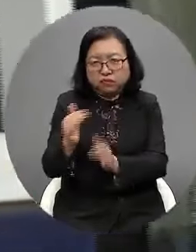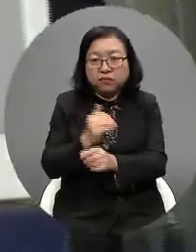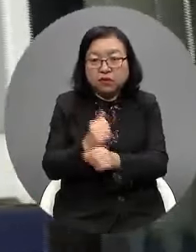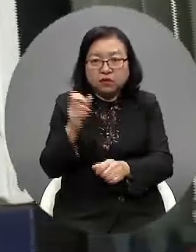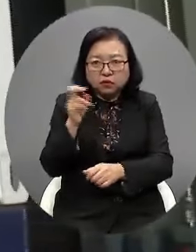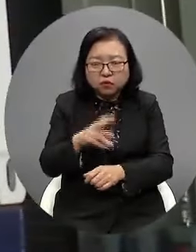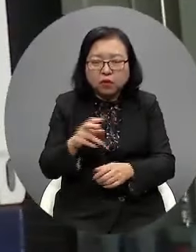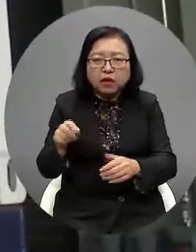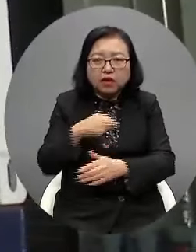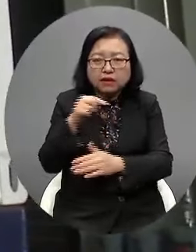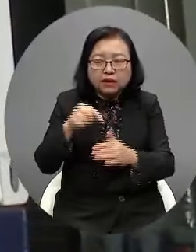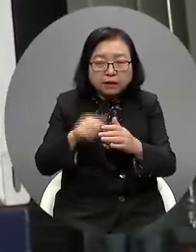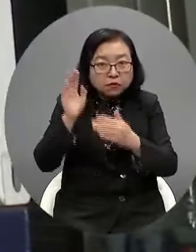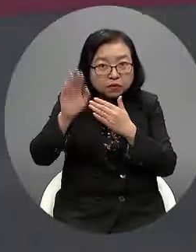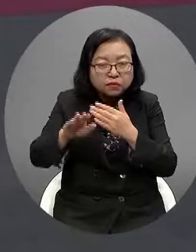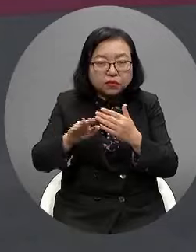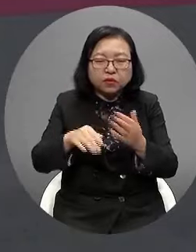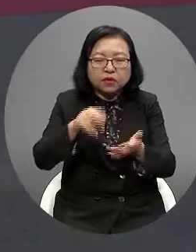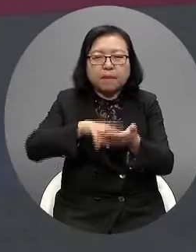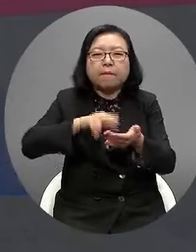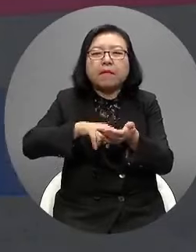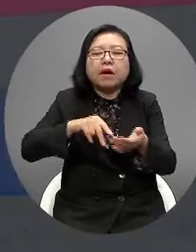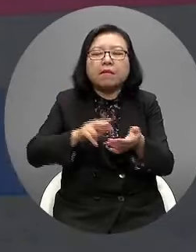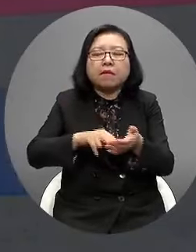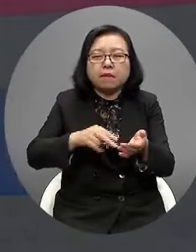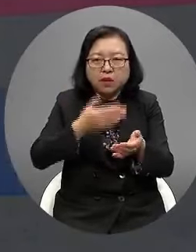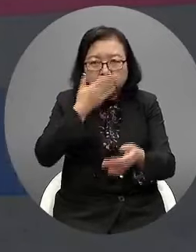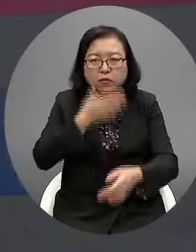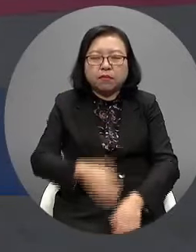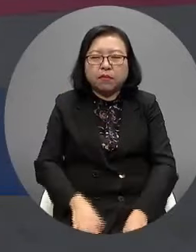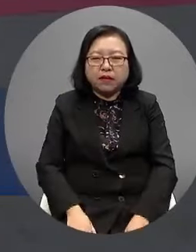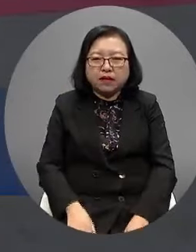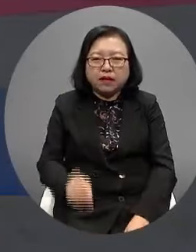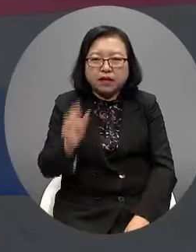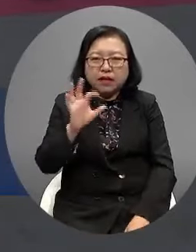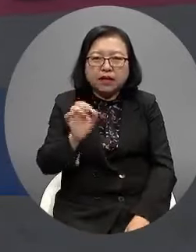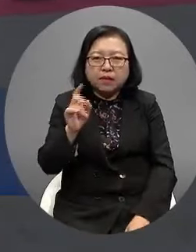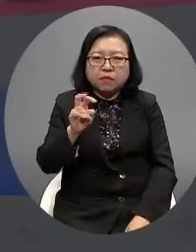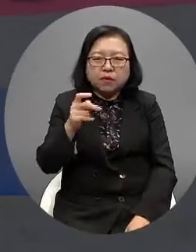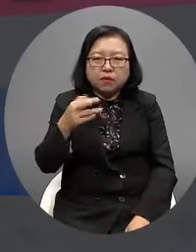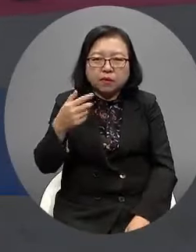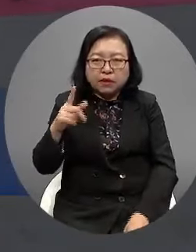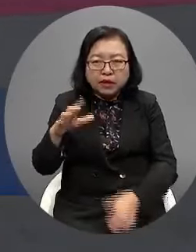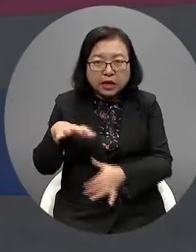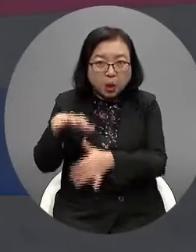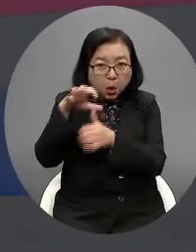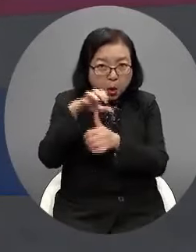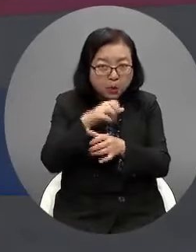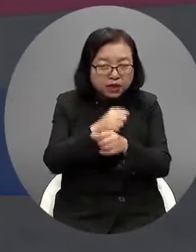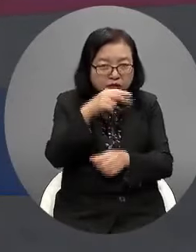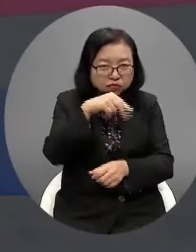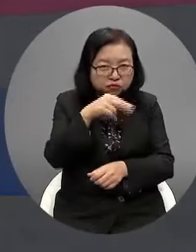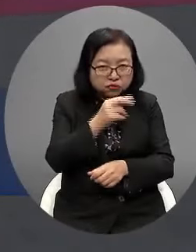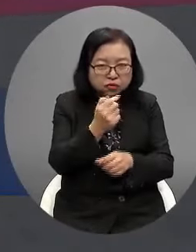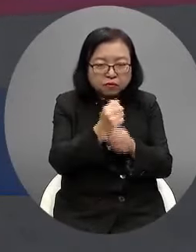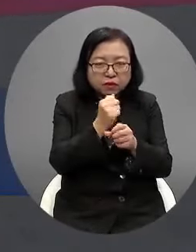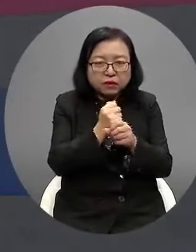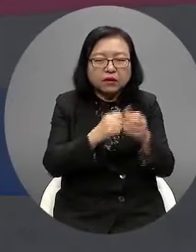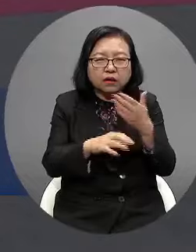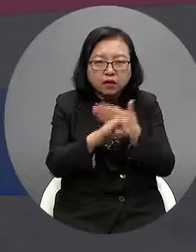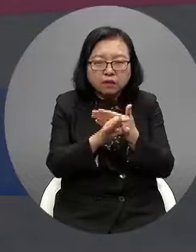공급해 상업 판매도 시작합니다. 이 암모니아를 이용한 수소는 실증이 됐기 때문에 여기서 이제 대량